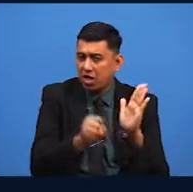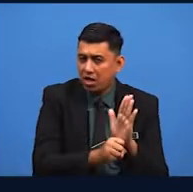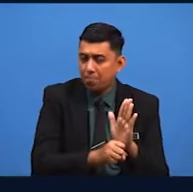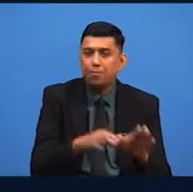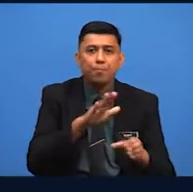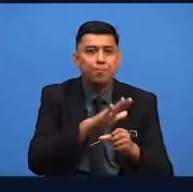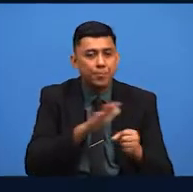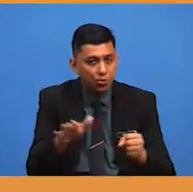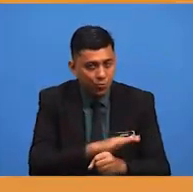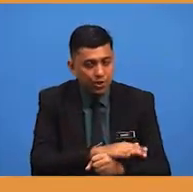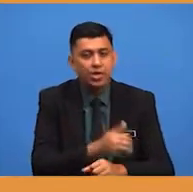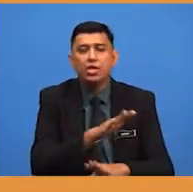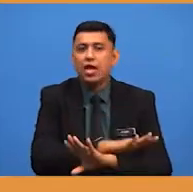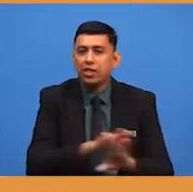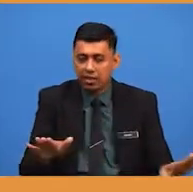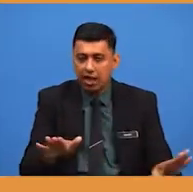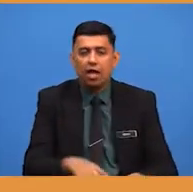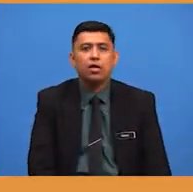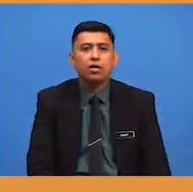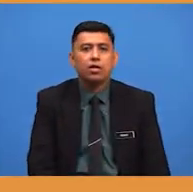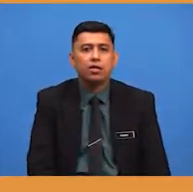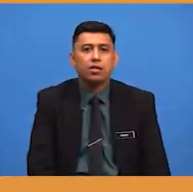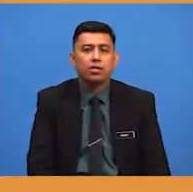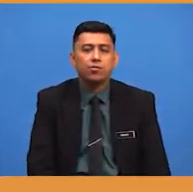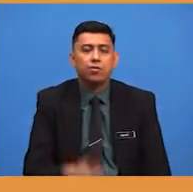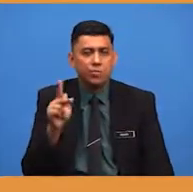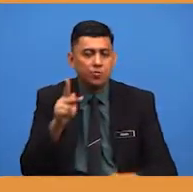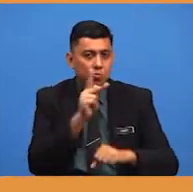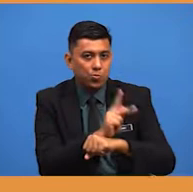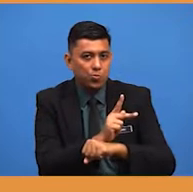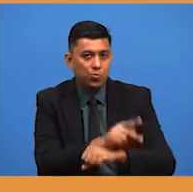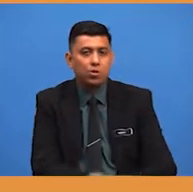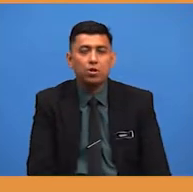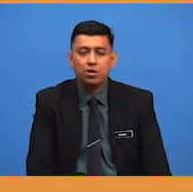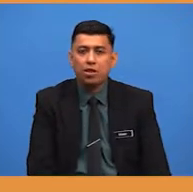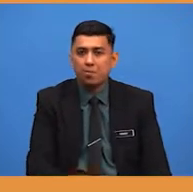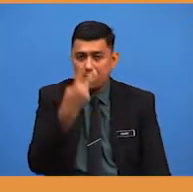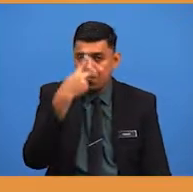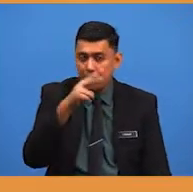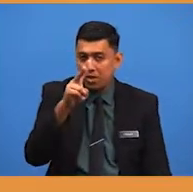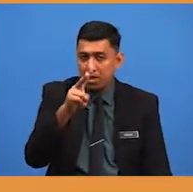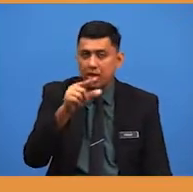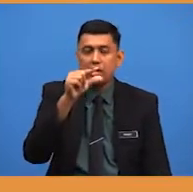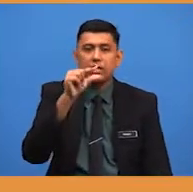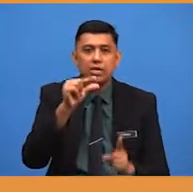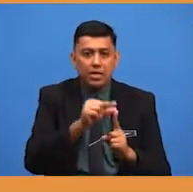tidak. Ini adalah sudokod bagi menentukan dan memaparkan grade